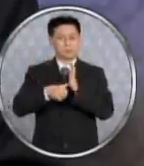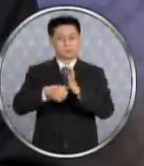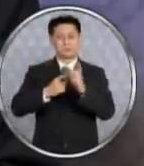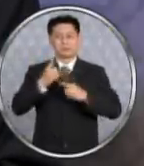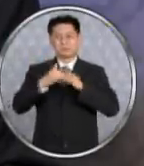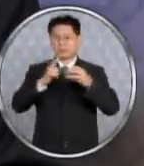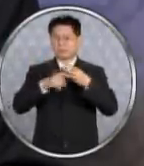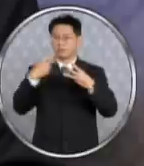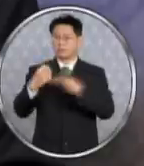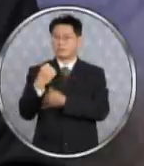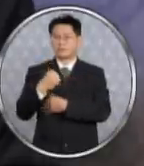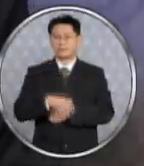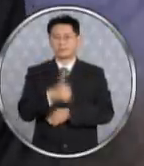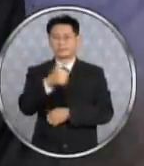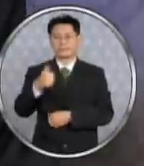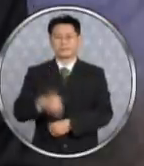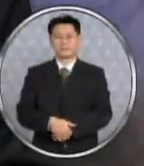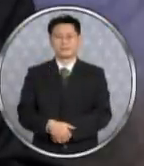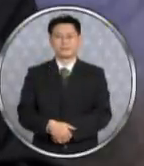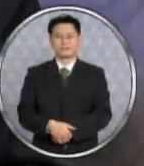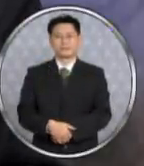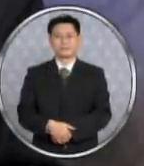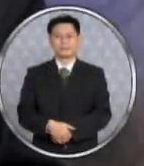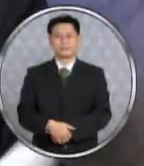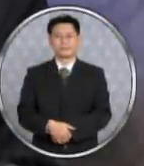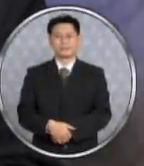民主而奋斗。谢谢大家。